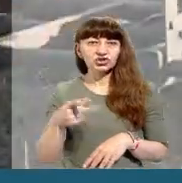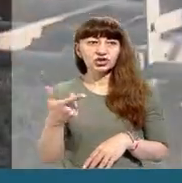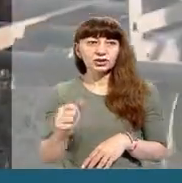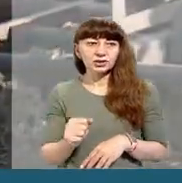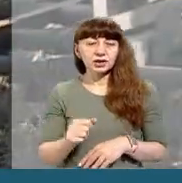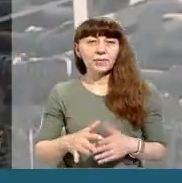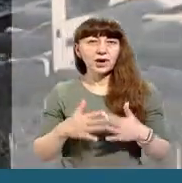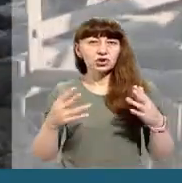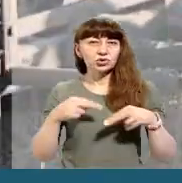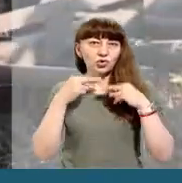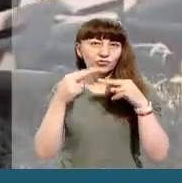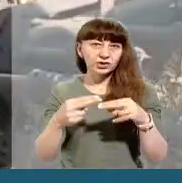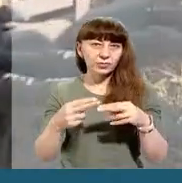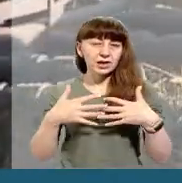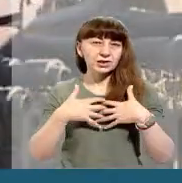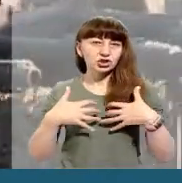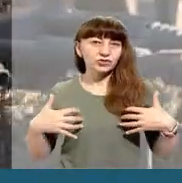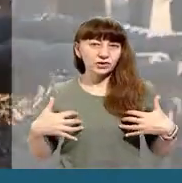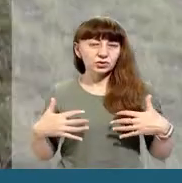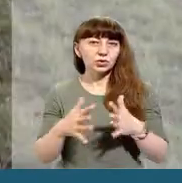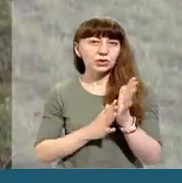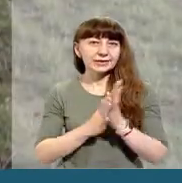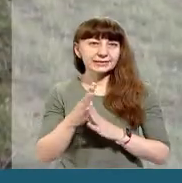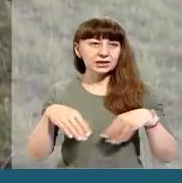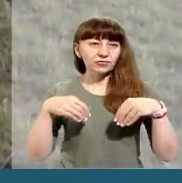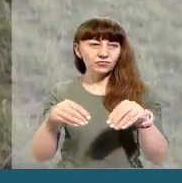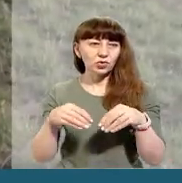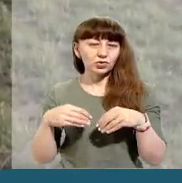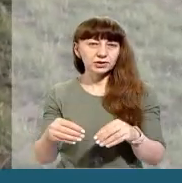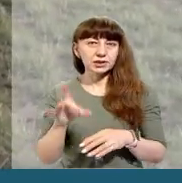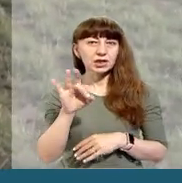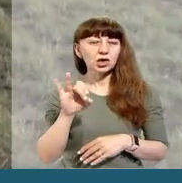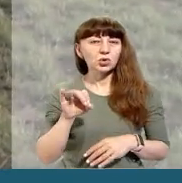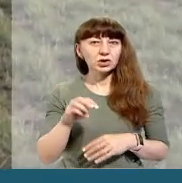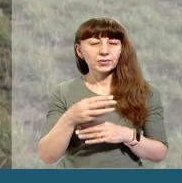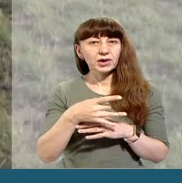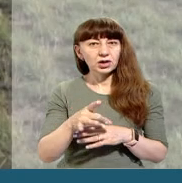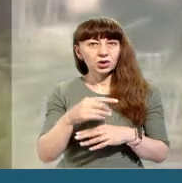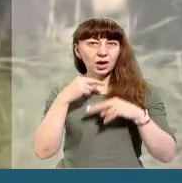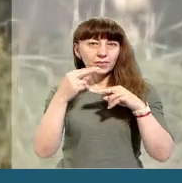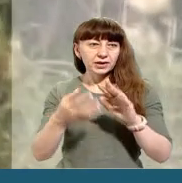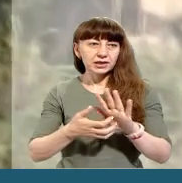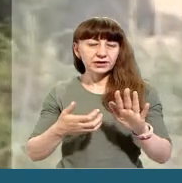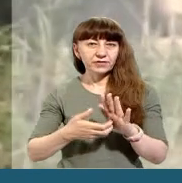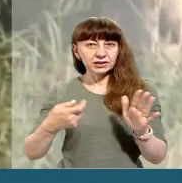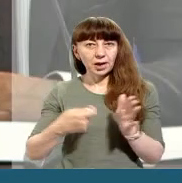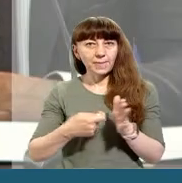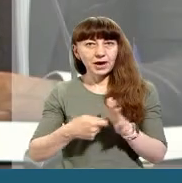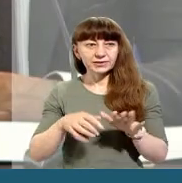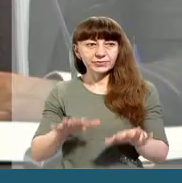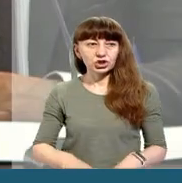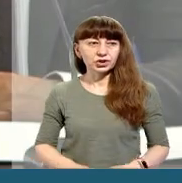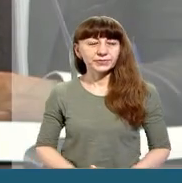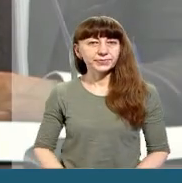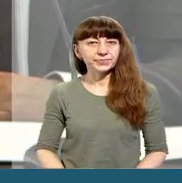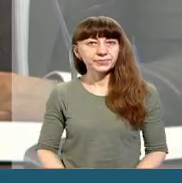Сарыкөл ауданында жайылымдардың жетіспеушілігі байқалады. Сол себепті де пайдаланылмайтын жер телімдерін мемлекетке қайтару жұмыстары жүріп жатыр.